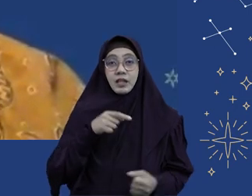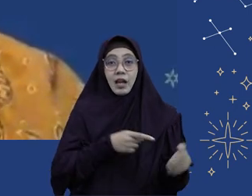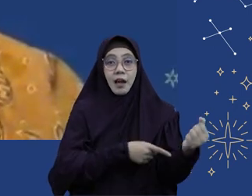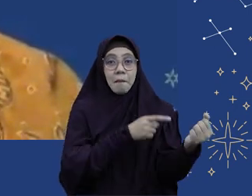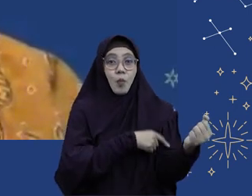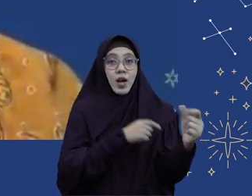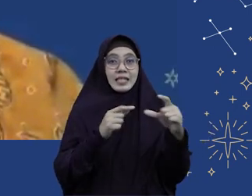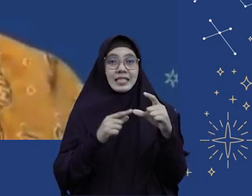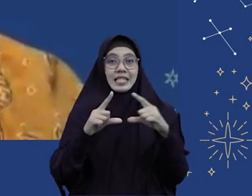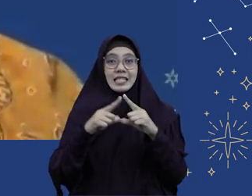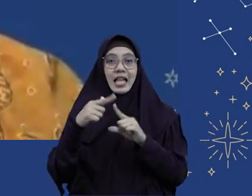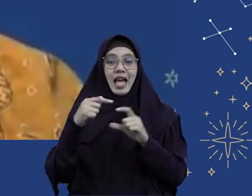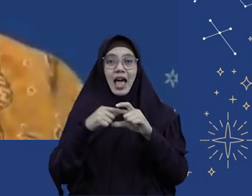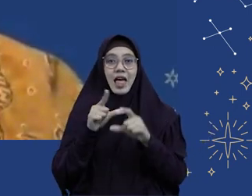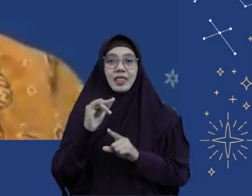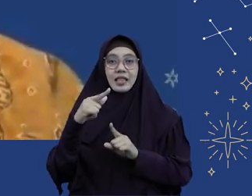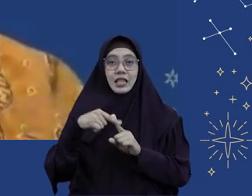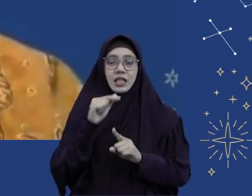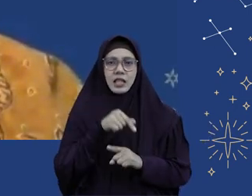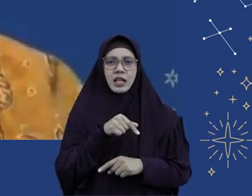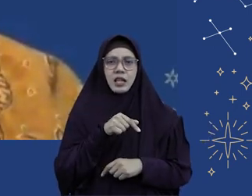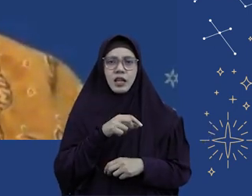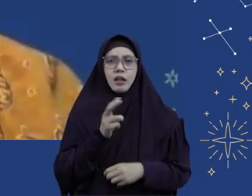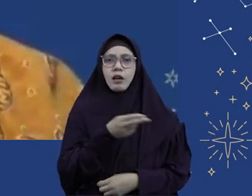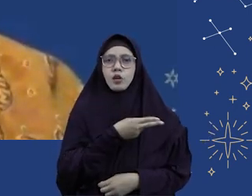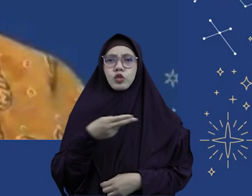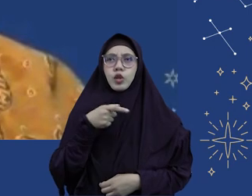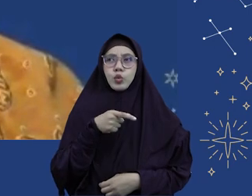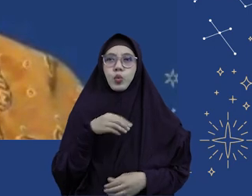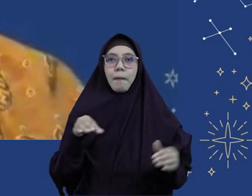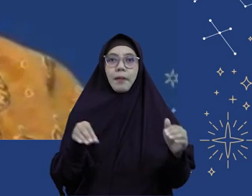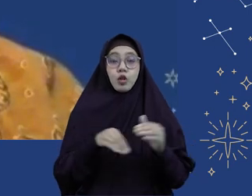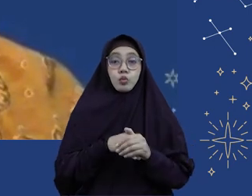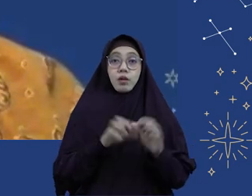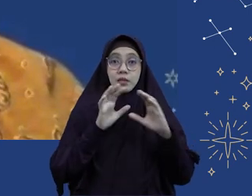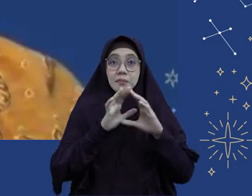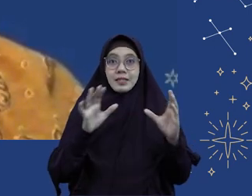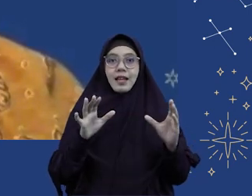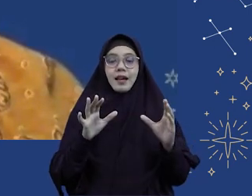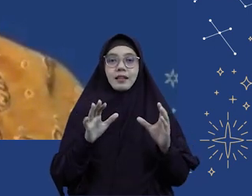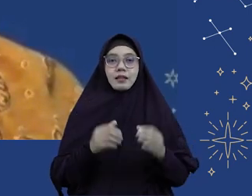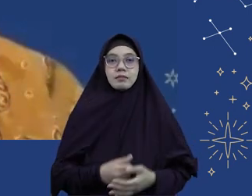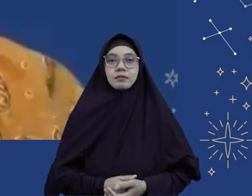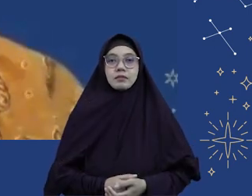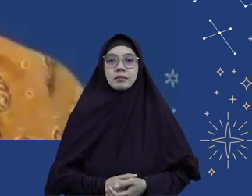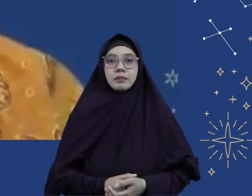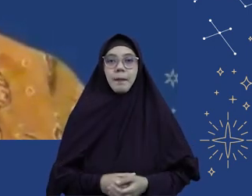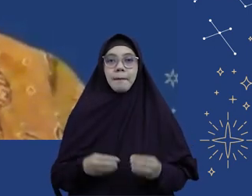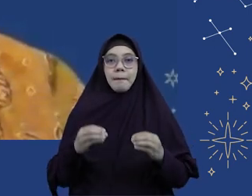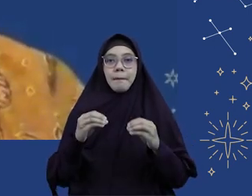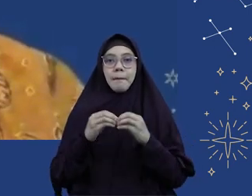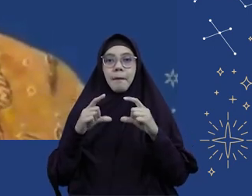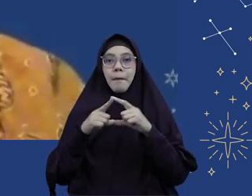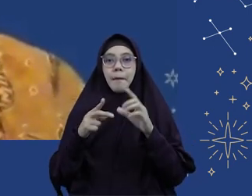satelit di seluruh dunia ini Indonesia merupakan salah satu negara yang terbesar dalam mengkonsum bandwidth satelit